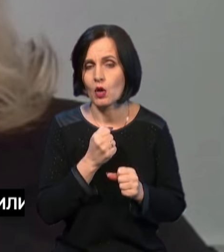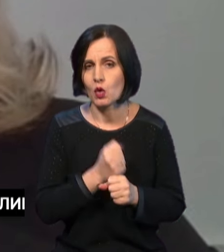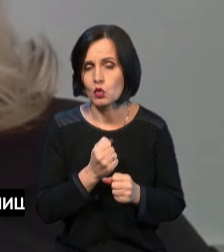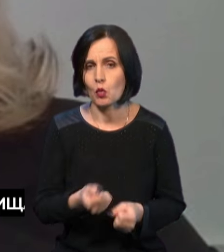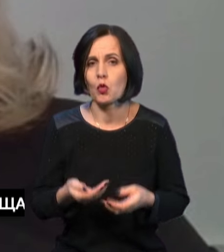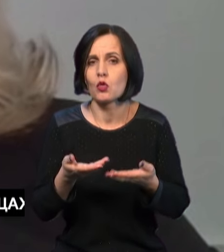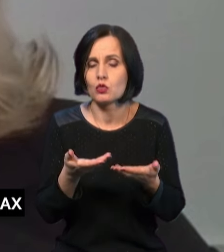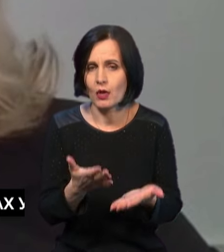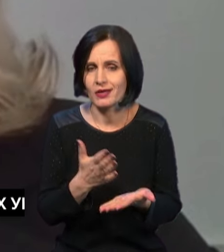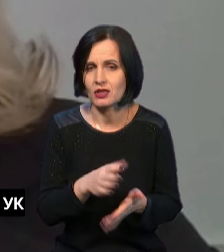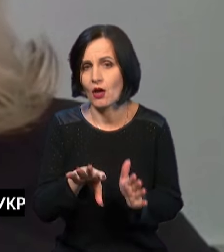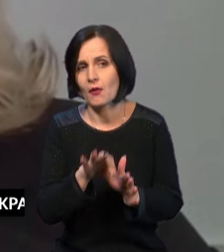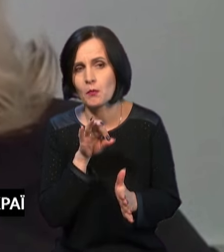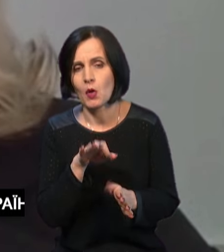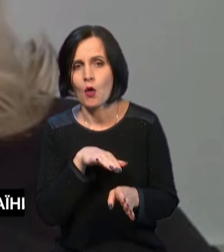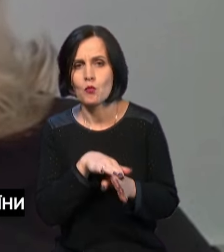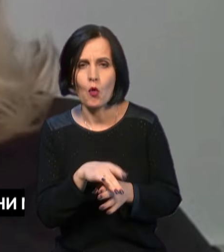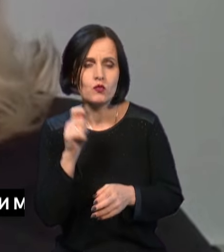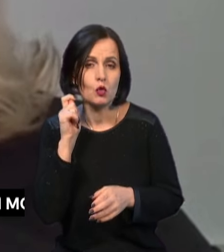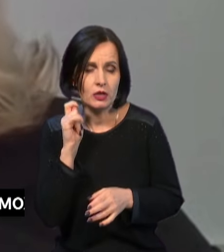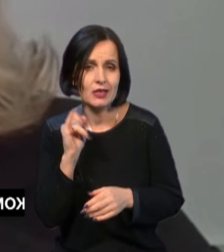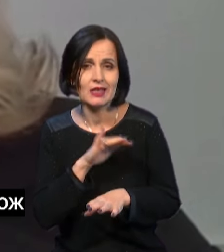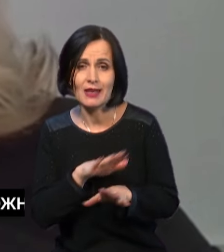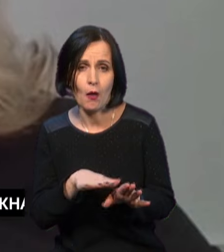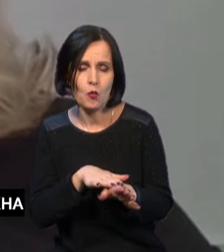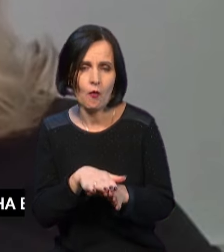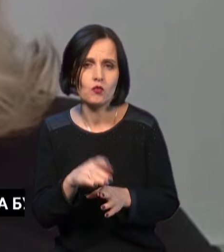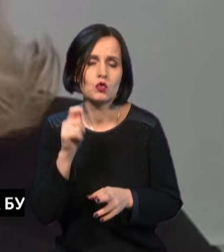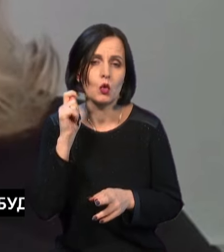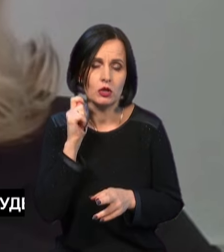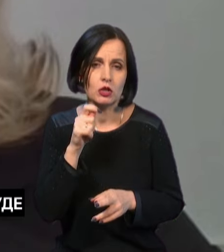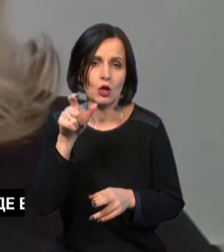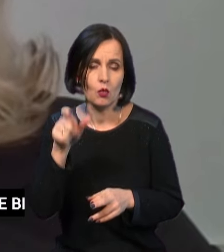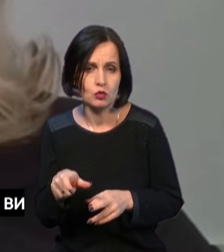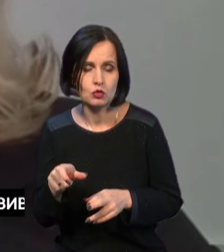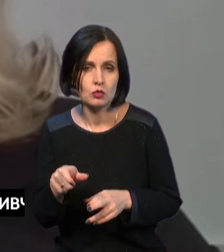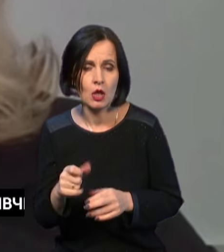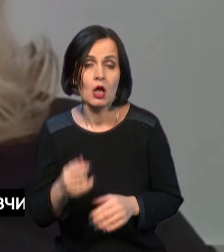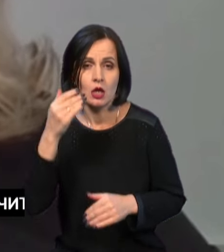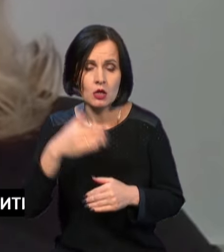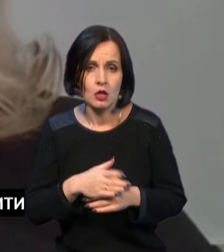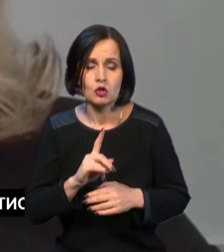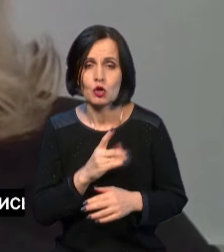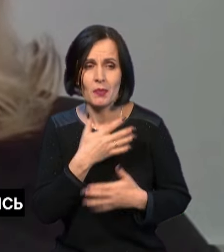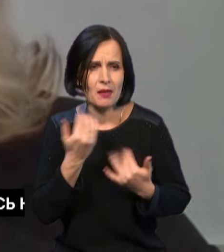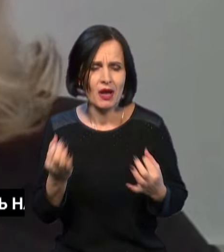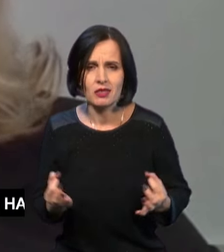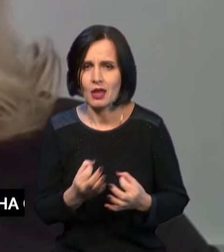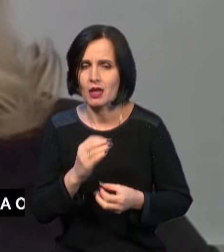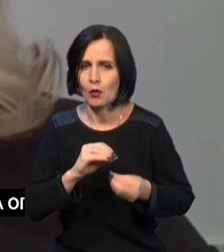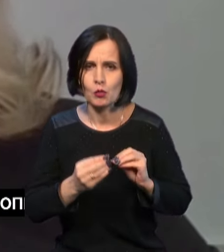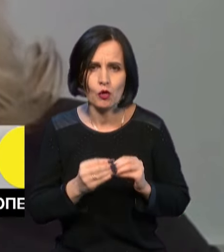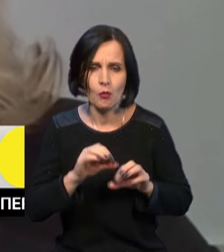вибір між повнолітньою особою і неповнолітнім, то зрозуміло, що задля того, аби не мати проблем в